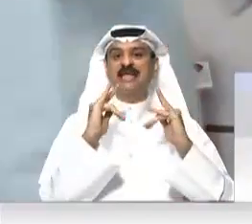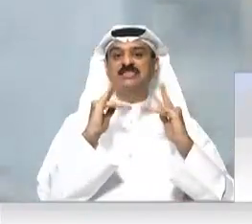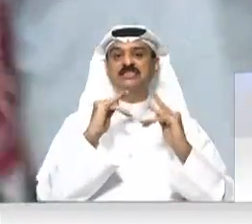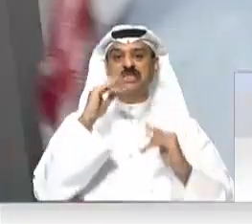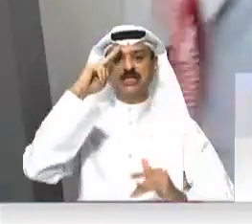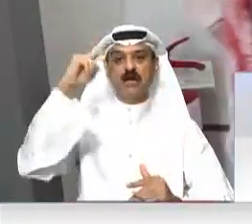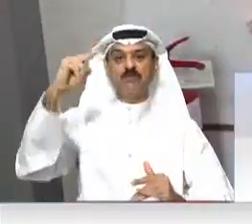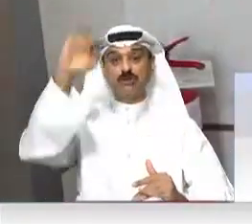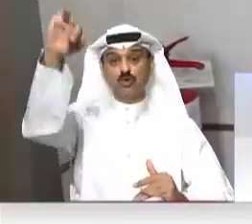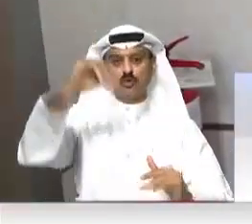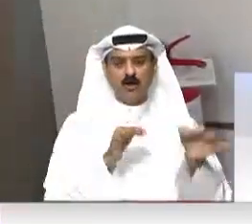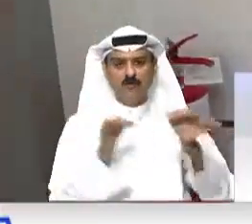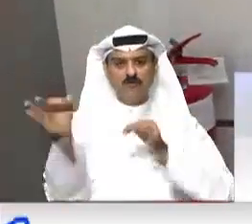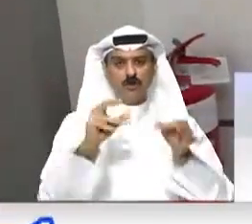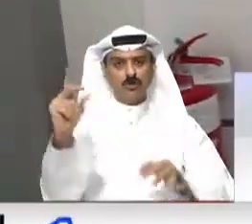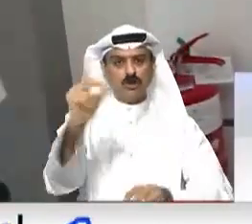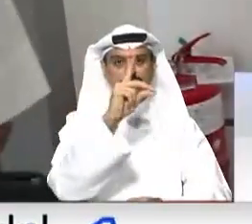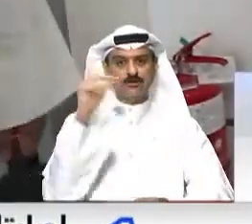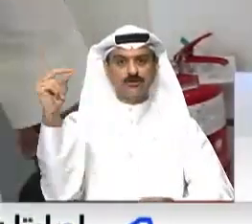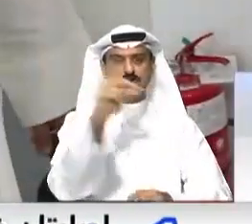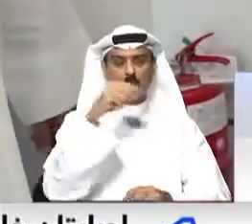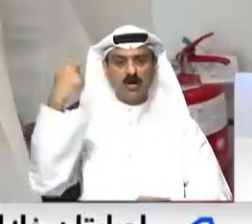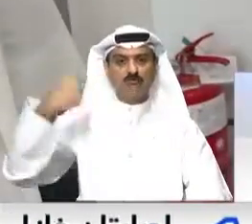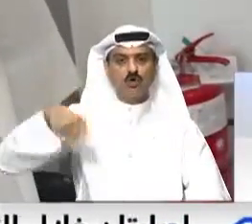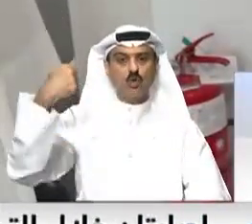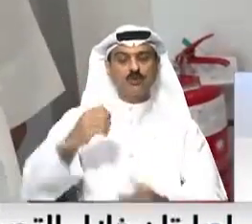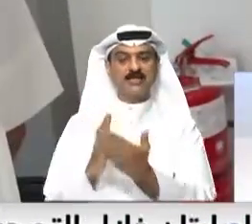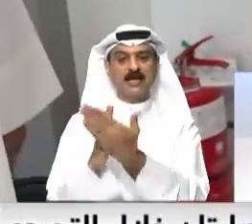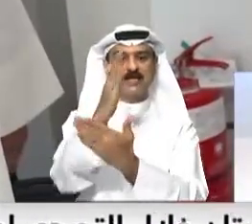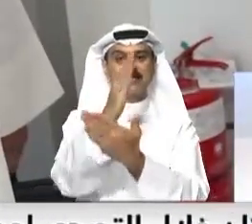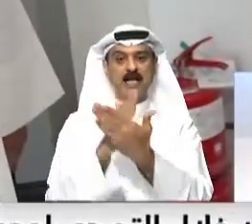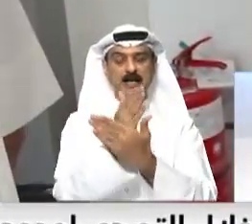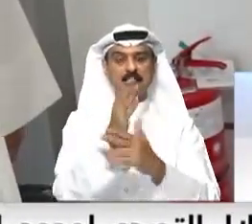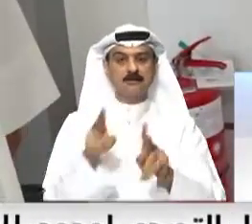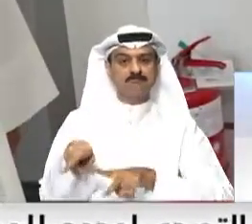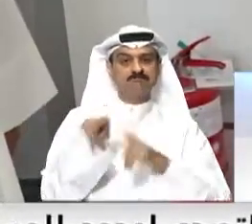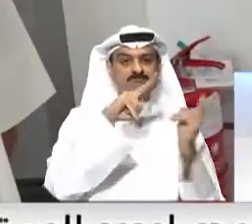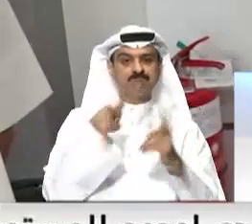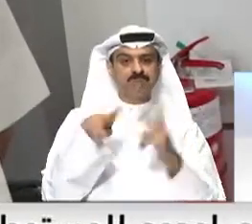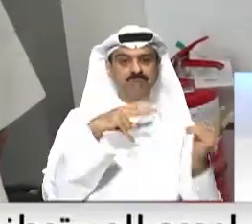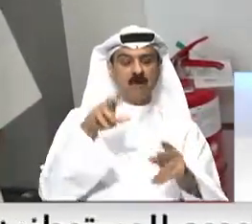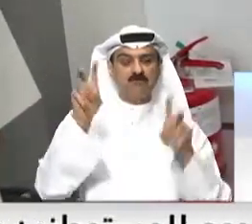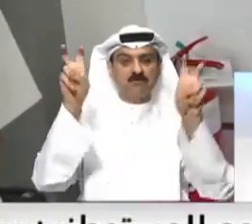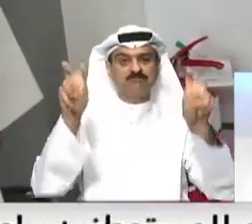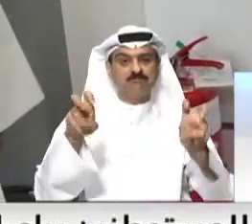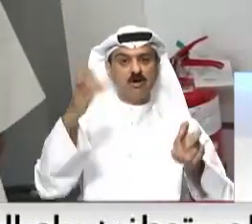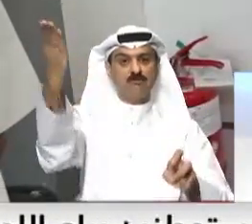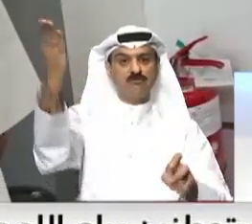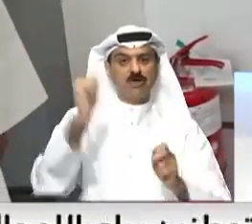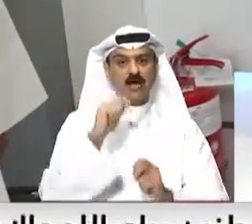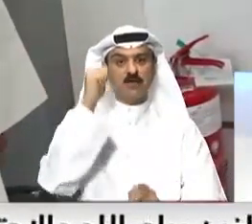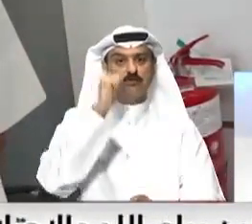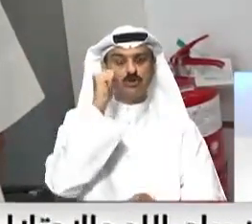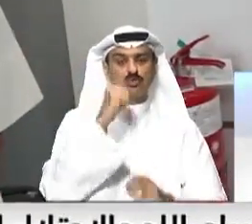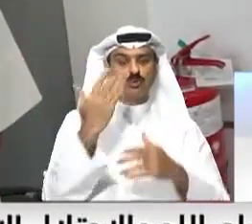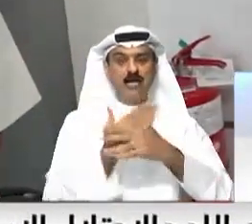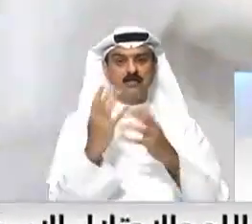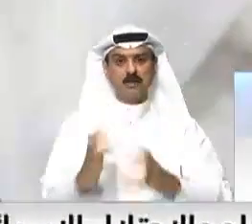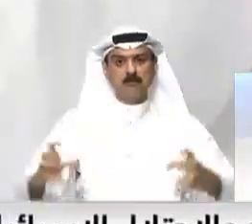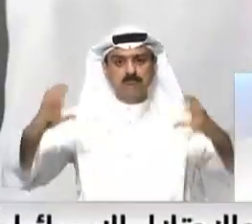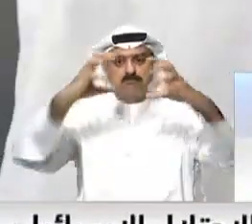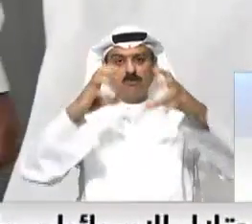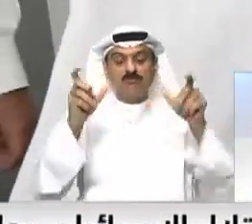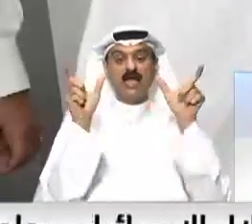إطار الخطة الطارئة التي نفذتها وزارة الخارجية لإجلاء المواطنين العالقين جراء الاشتباكات المسلحة والتطورات